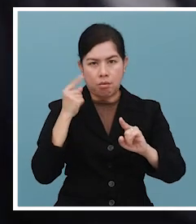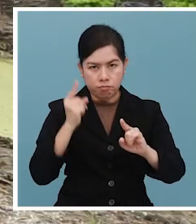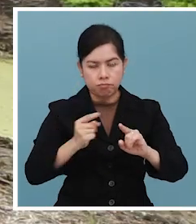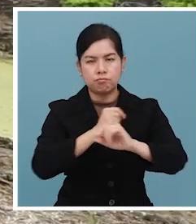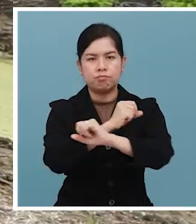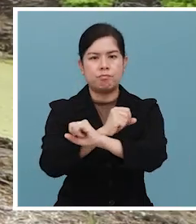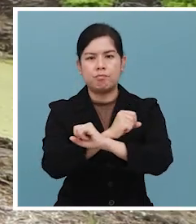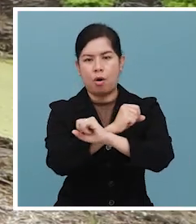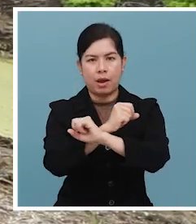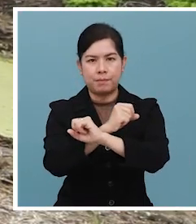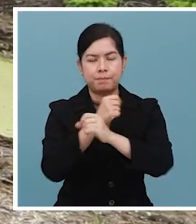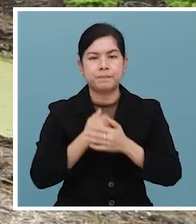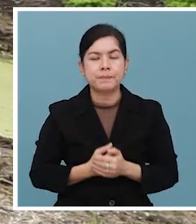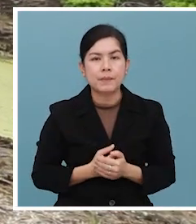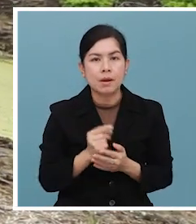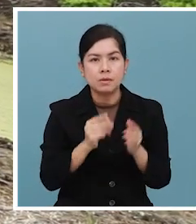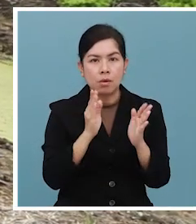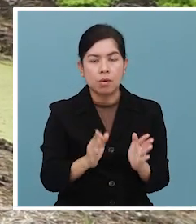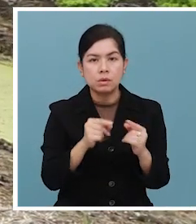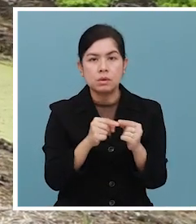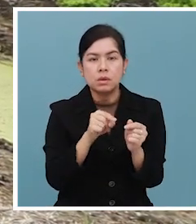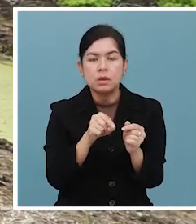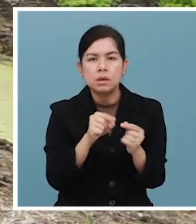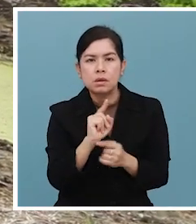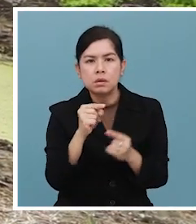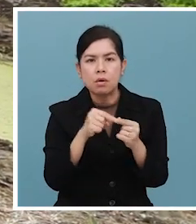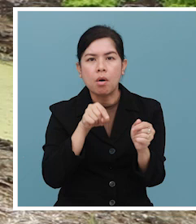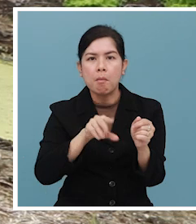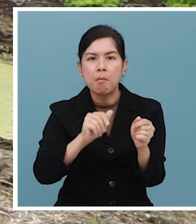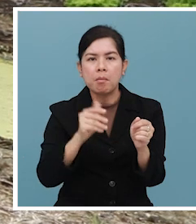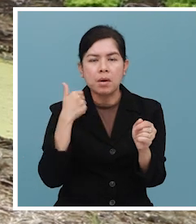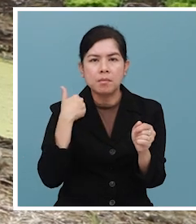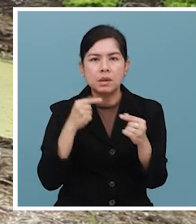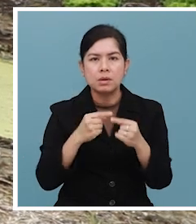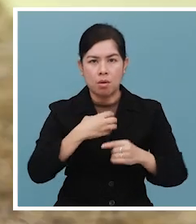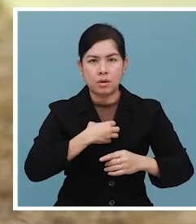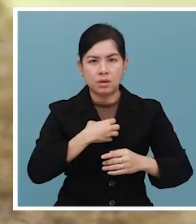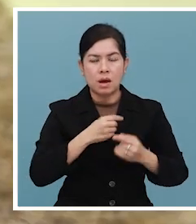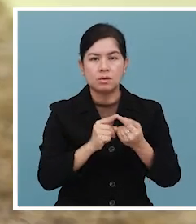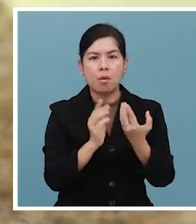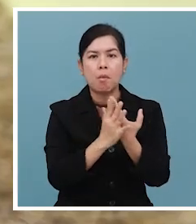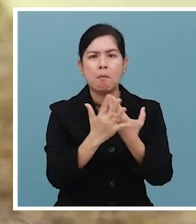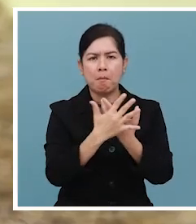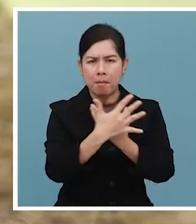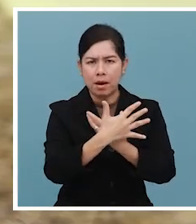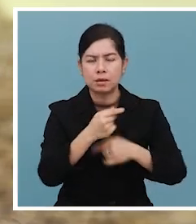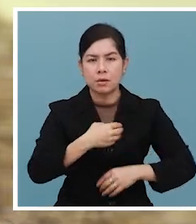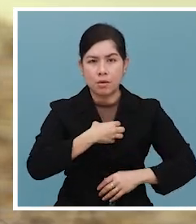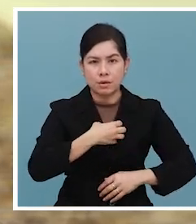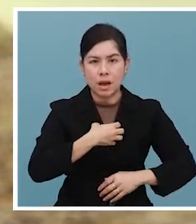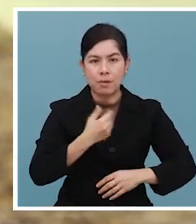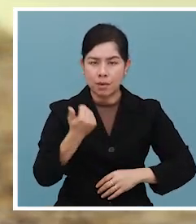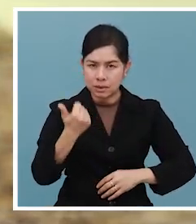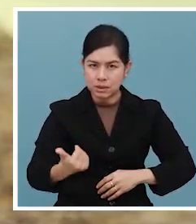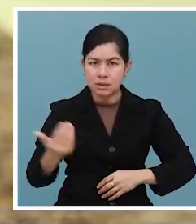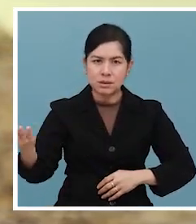ย่าง นี่คุยกันเนี่ยผมว่าคนอยู่ในเมืองเนี่ยนะวันนี้เนี่ยนะเขายังอยากจะมาปลูกผักเลยเยอะแยะเลย อยากให้มา เลย อยากให้มาที่นี่เขายิน